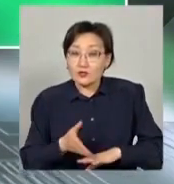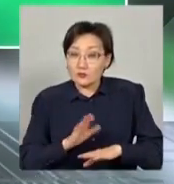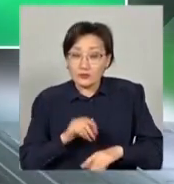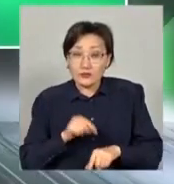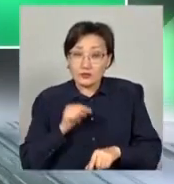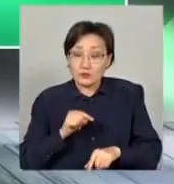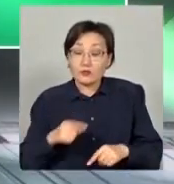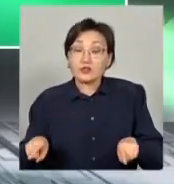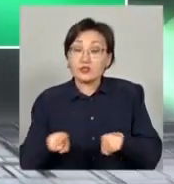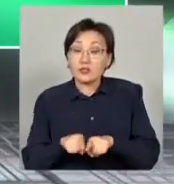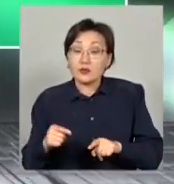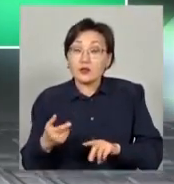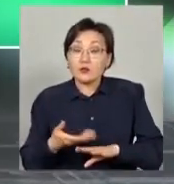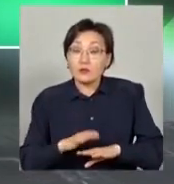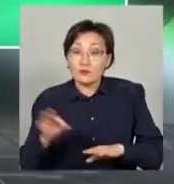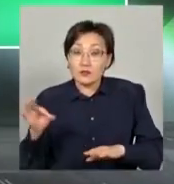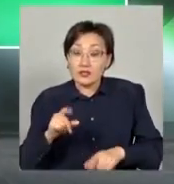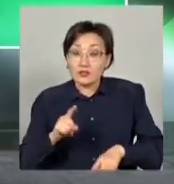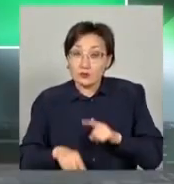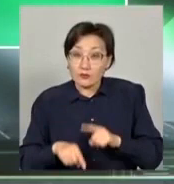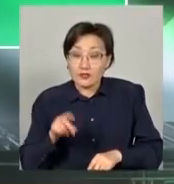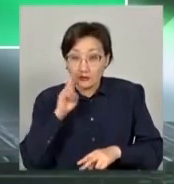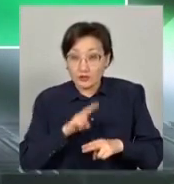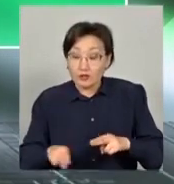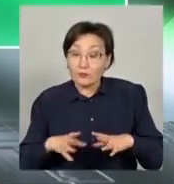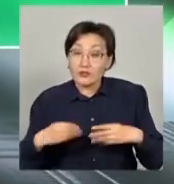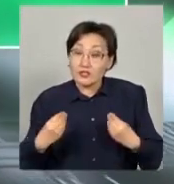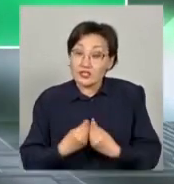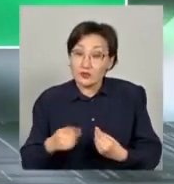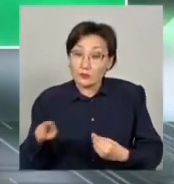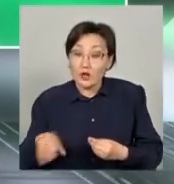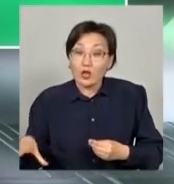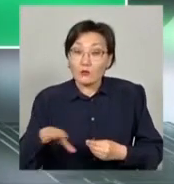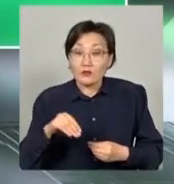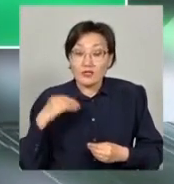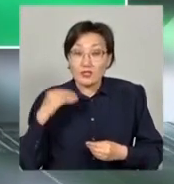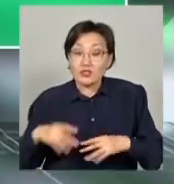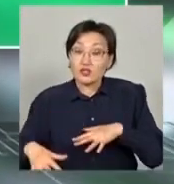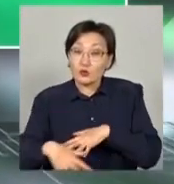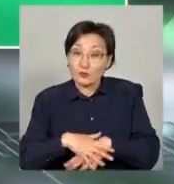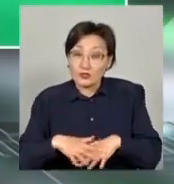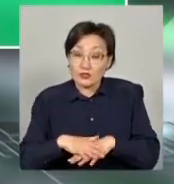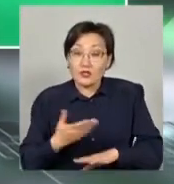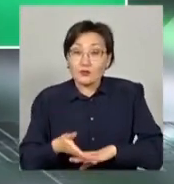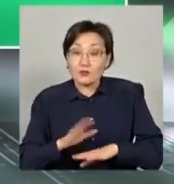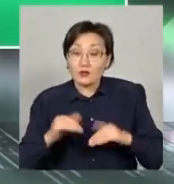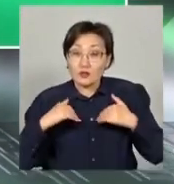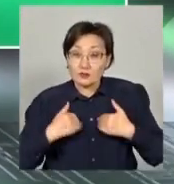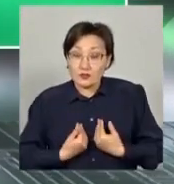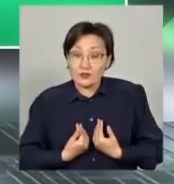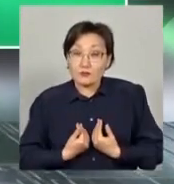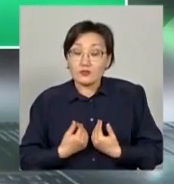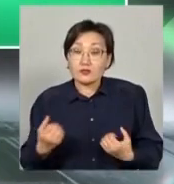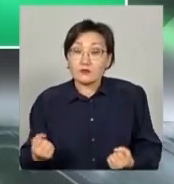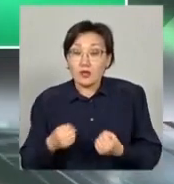қабылдадым. Осындай қиын сәтте жақындарынан айырылған отбасыларға, сондай-ақ бүкіл түрік ағайындарымыздың ауыр қайғыларына